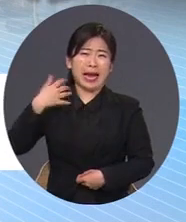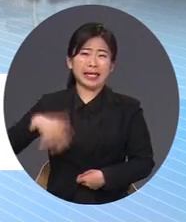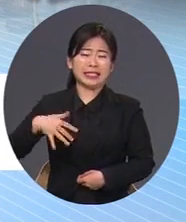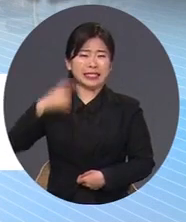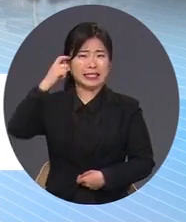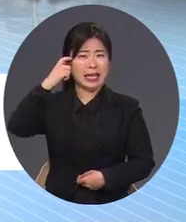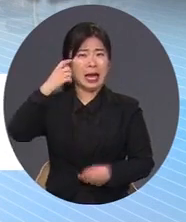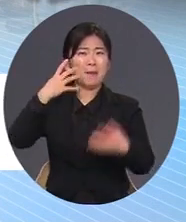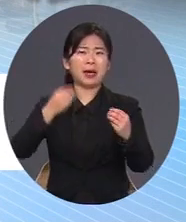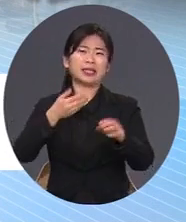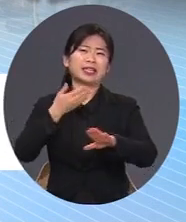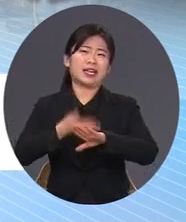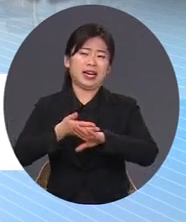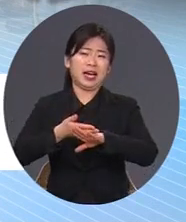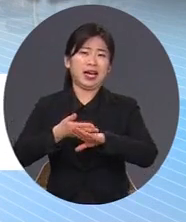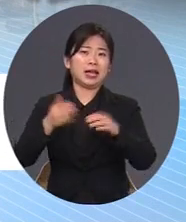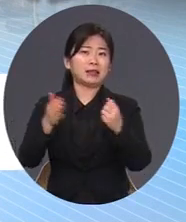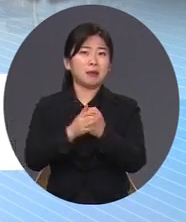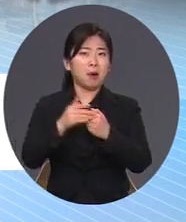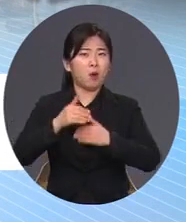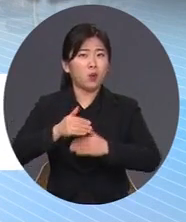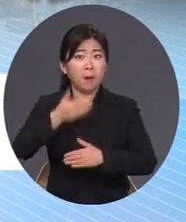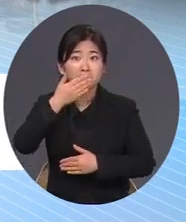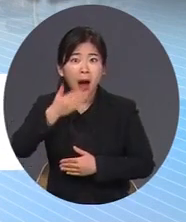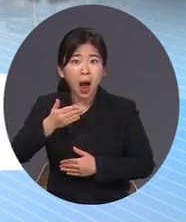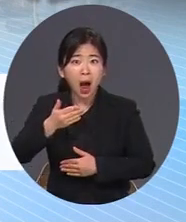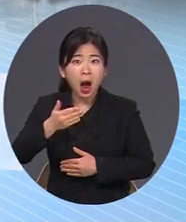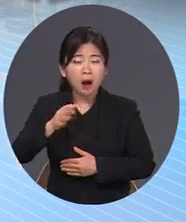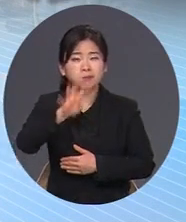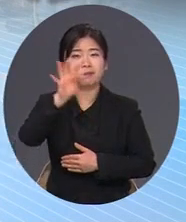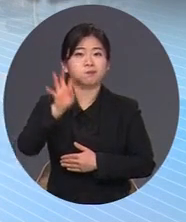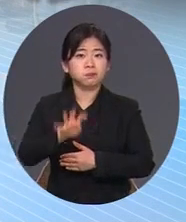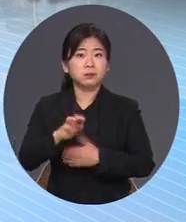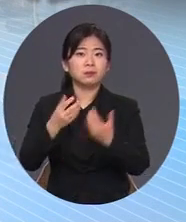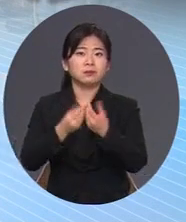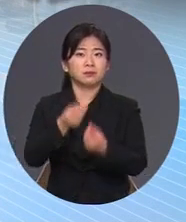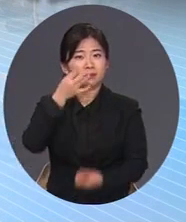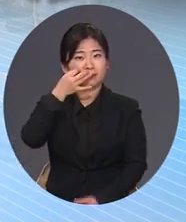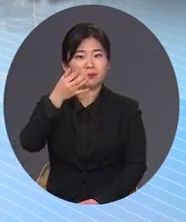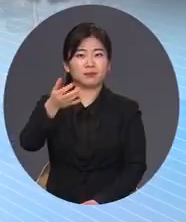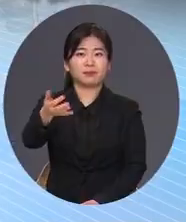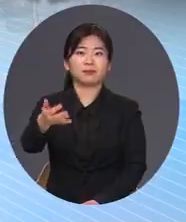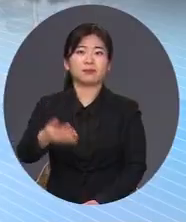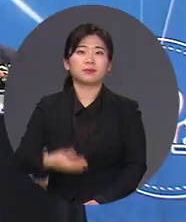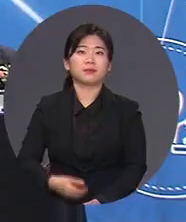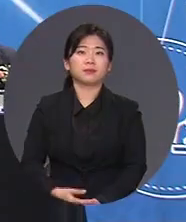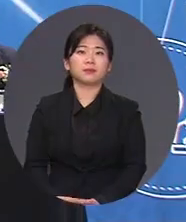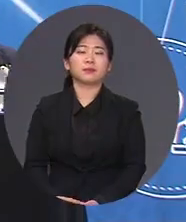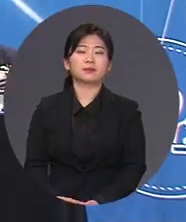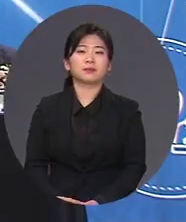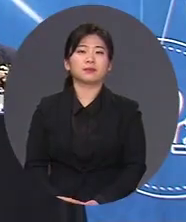의견이 다른 부분도 있어 무난하게 진행이 될지 의문입니다. 신은정 기자입니다.